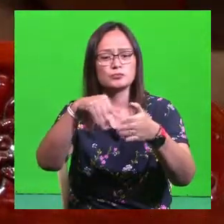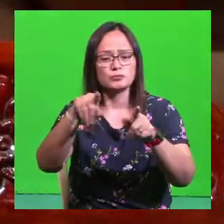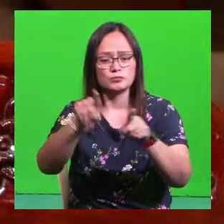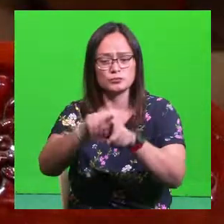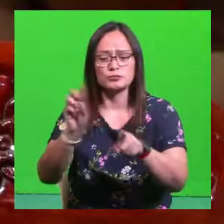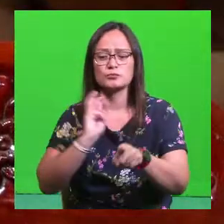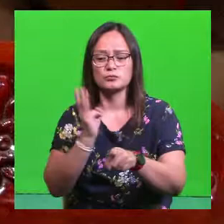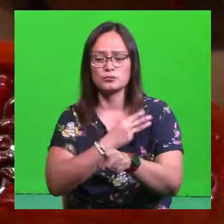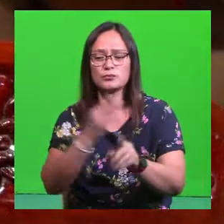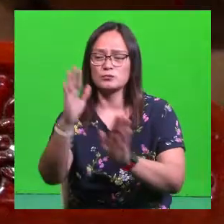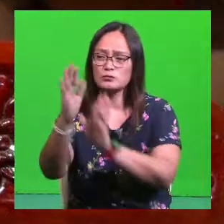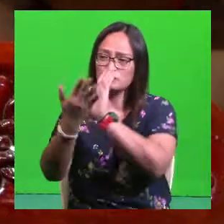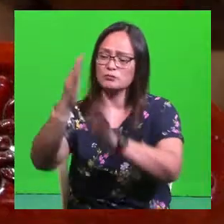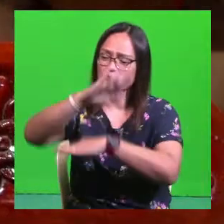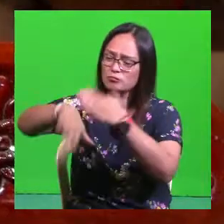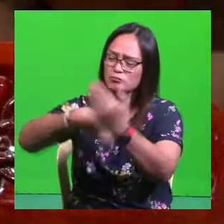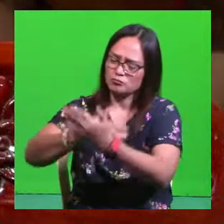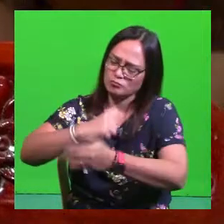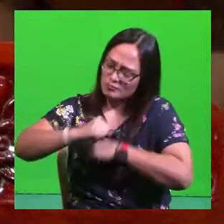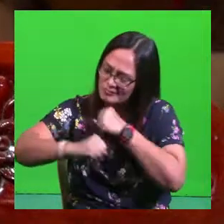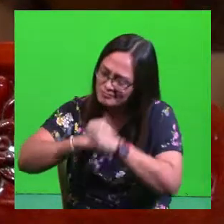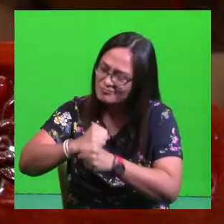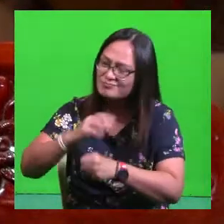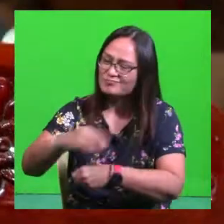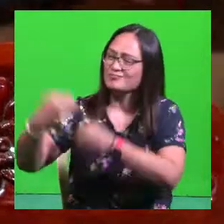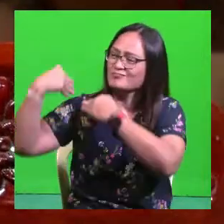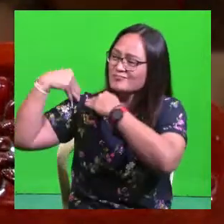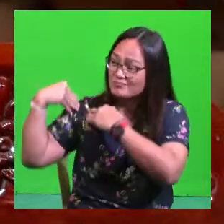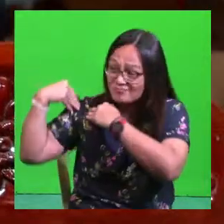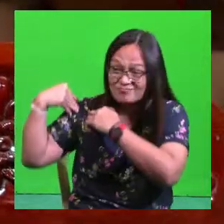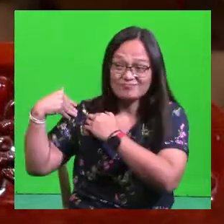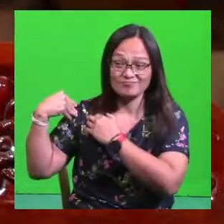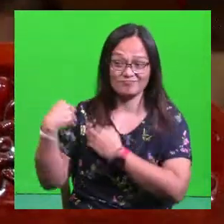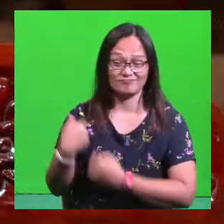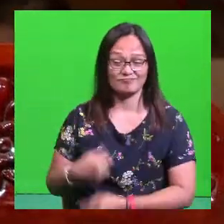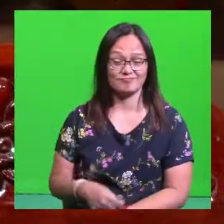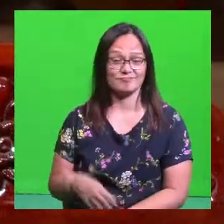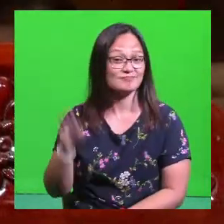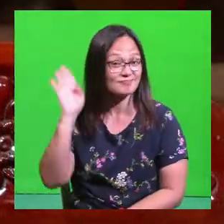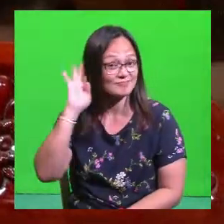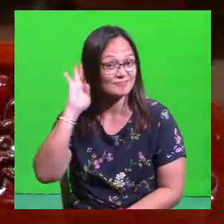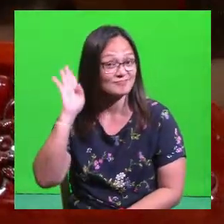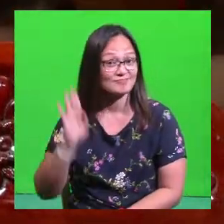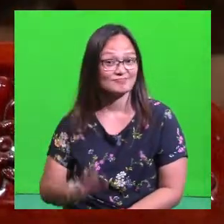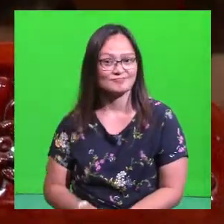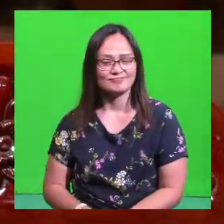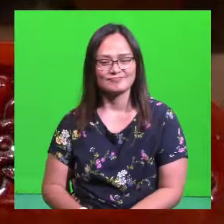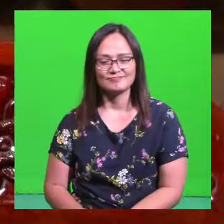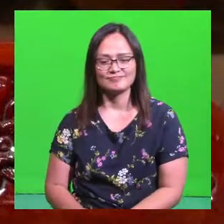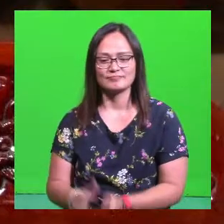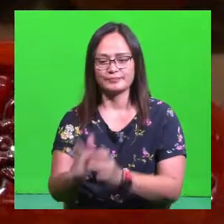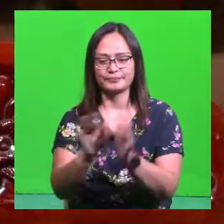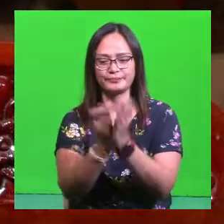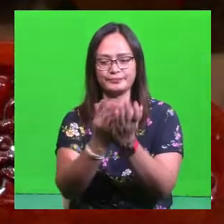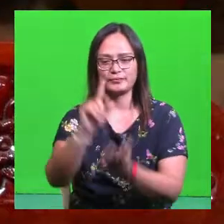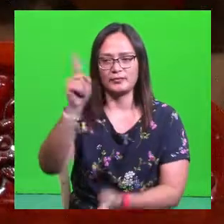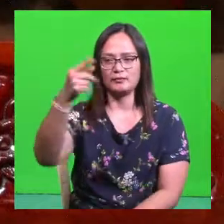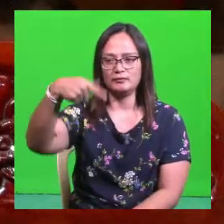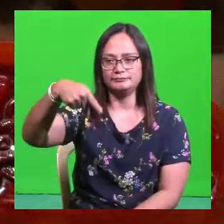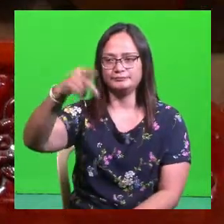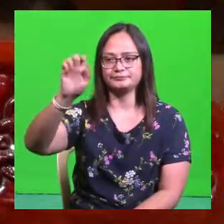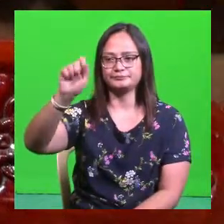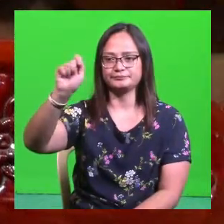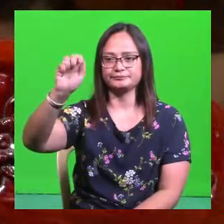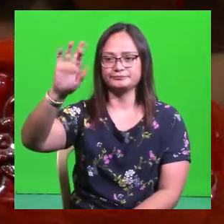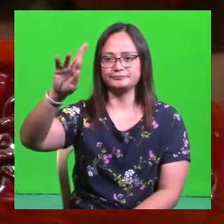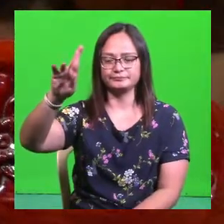kabigatan. Nakikinig po ba tayo? 1 Peter 2:21 to 25. For even hereunto